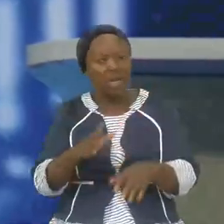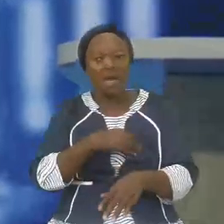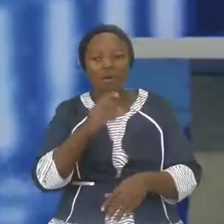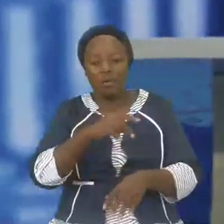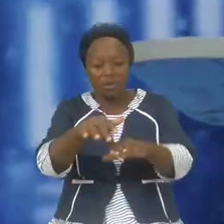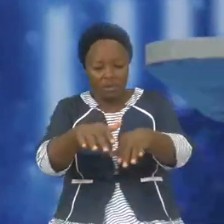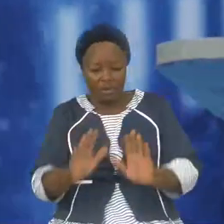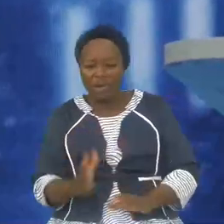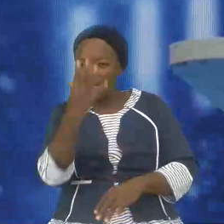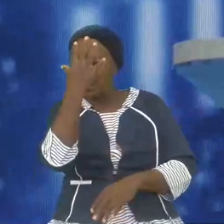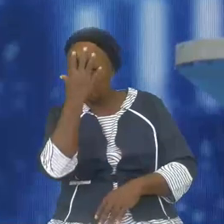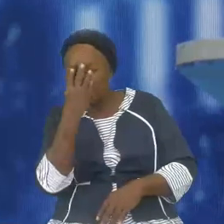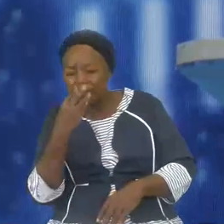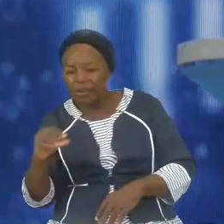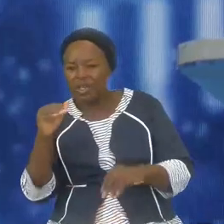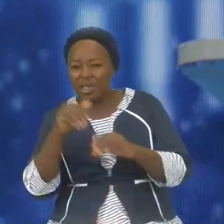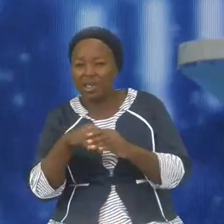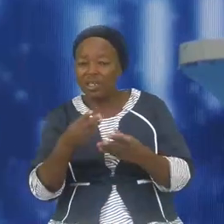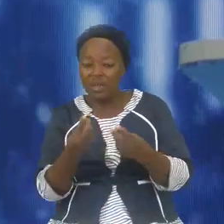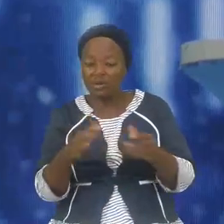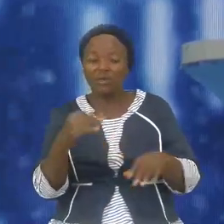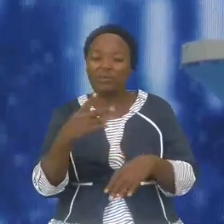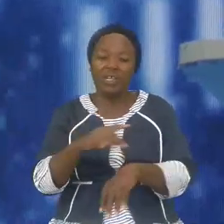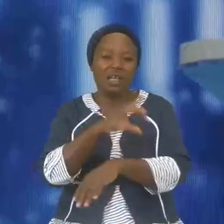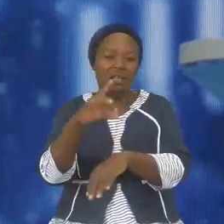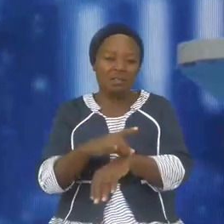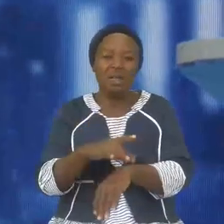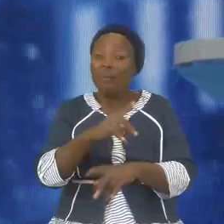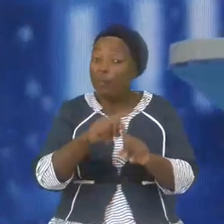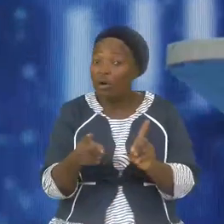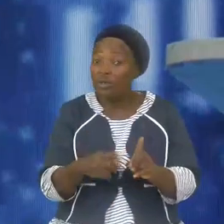mort, était enseveli. Ils dormaient dans la poussière de la terre.